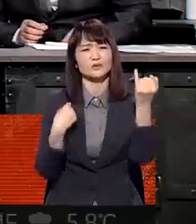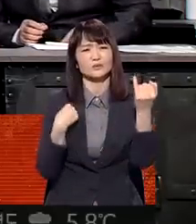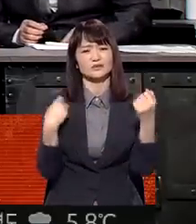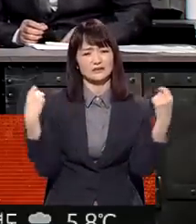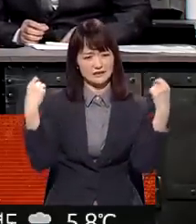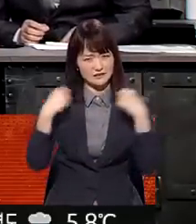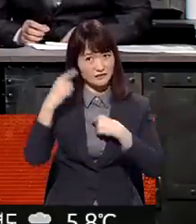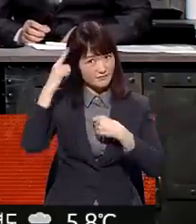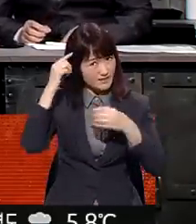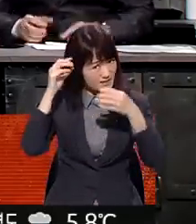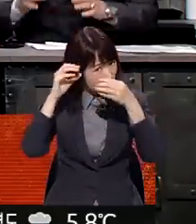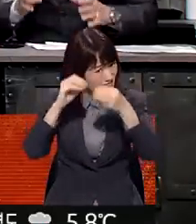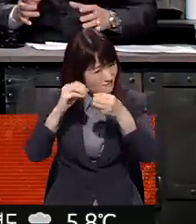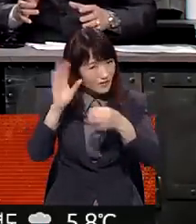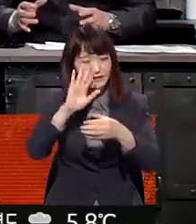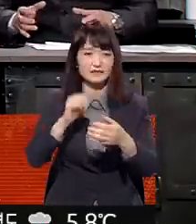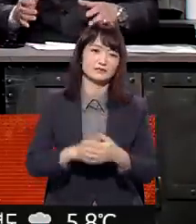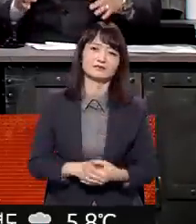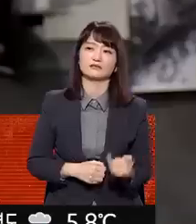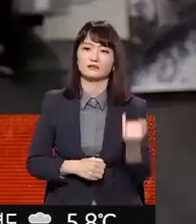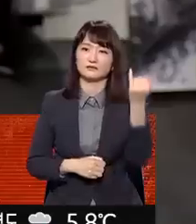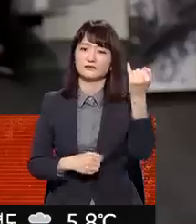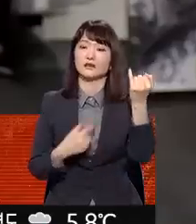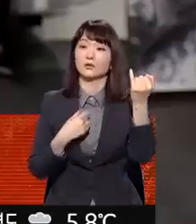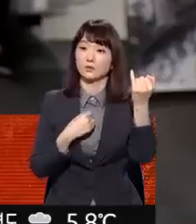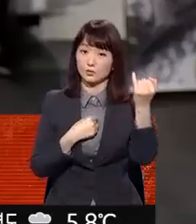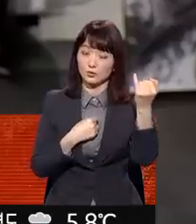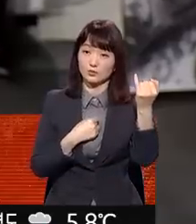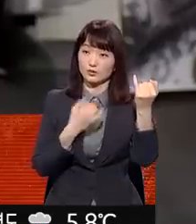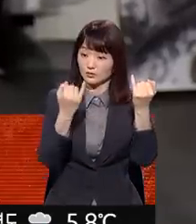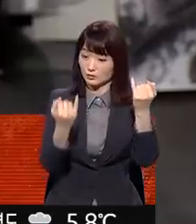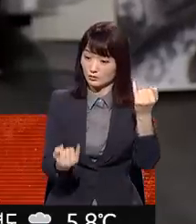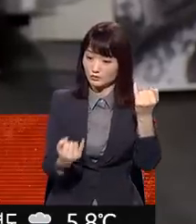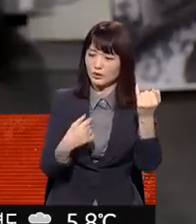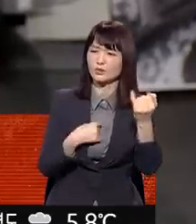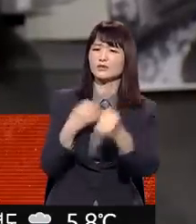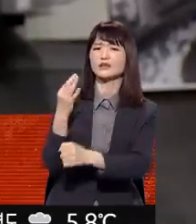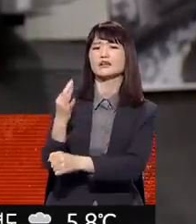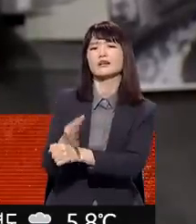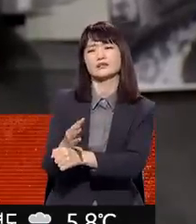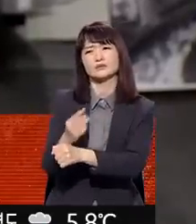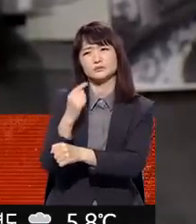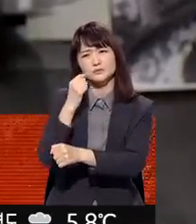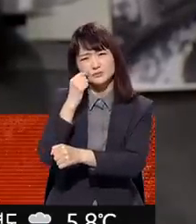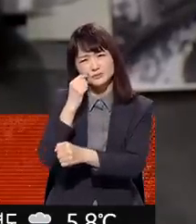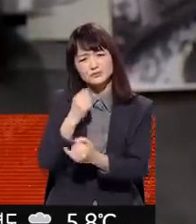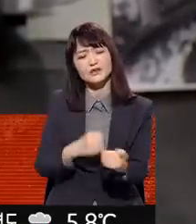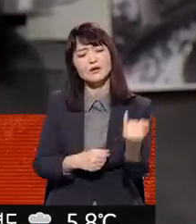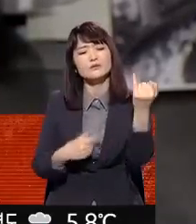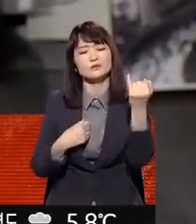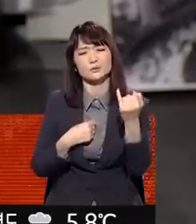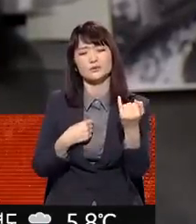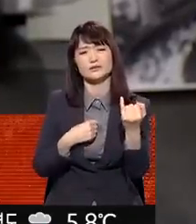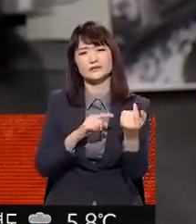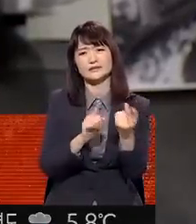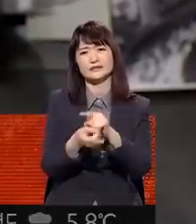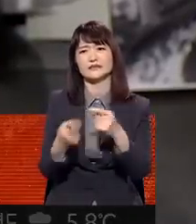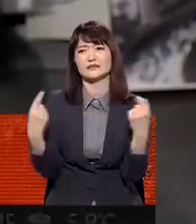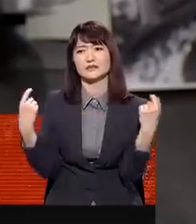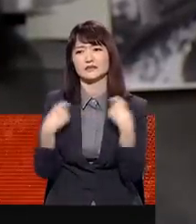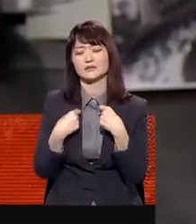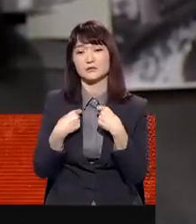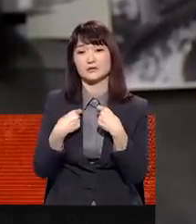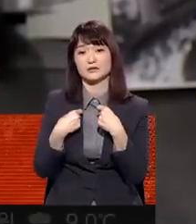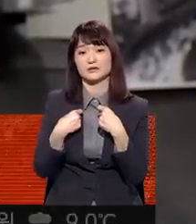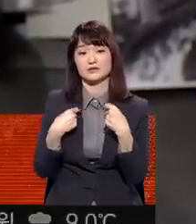잡았다 머리끄댕이는 아닌 거고요. 언니가 옷을 동생한테 사주지는 못할 망정 언니 옷을 입었다고 하면은 다음부터 입지 마라